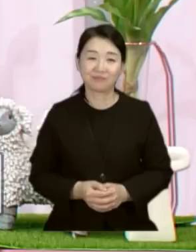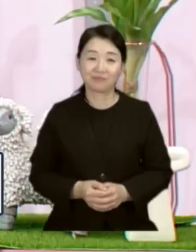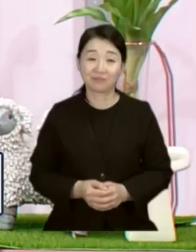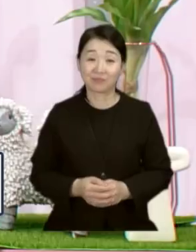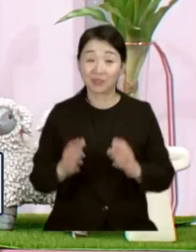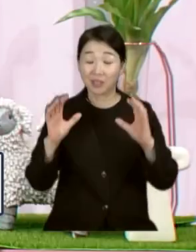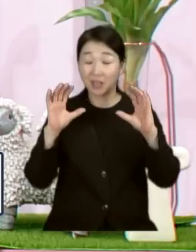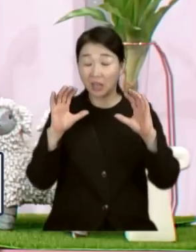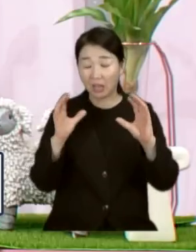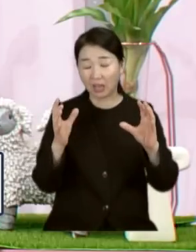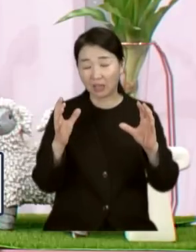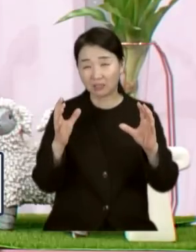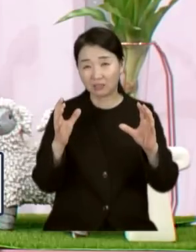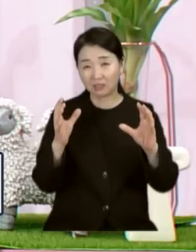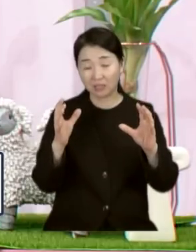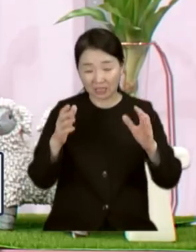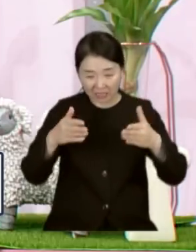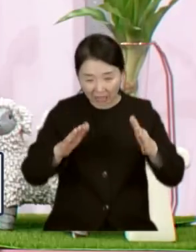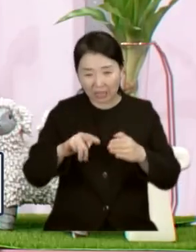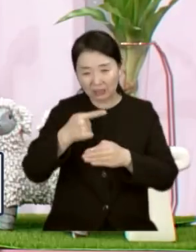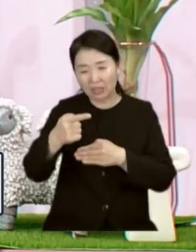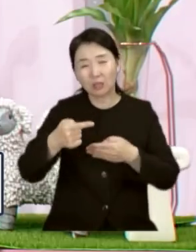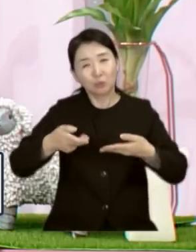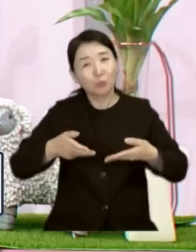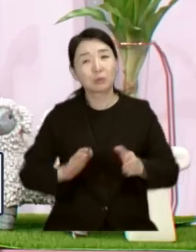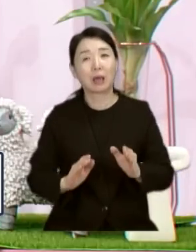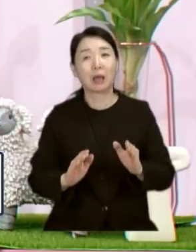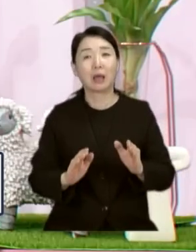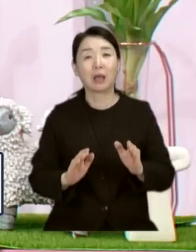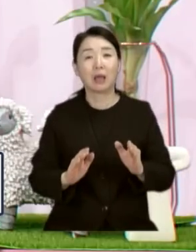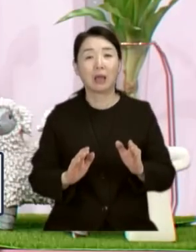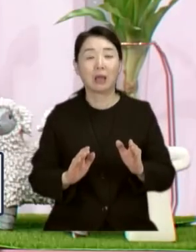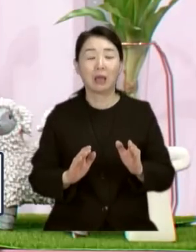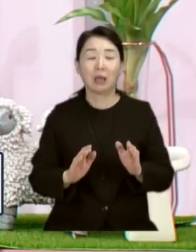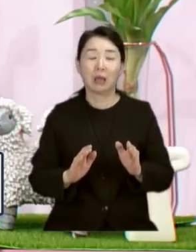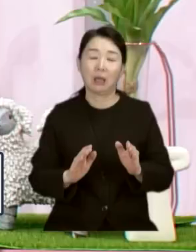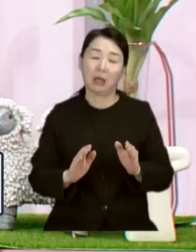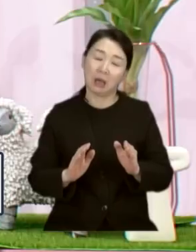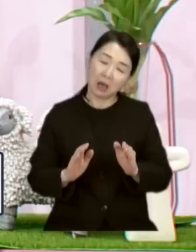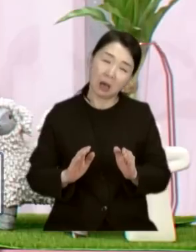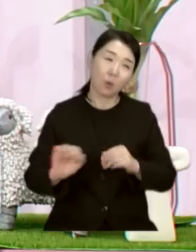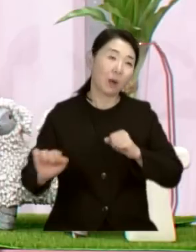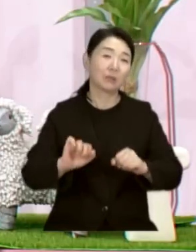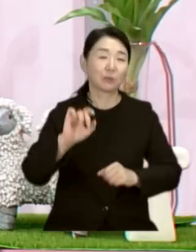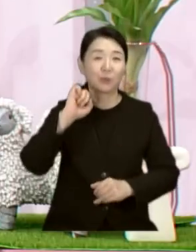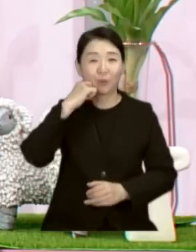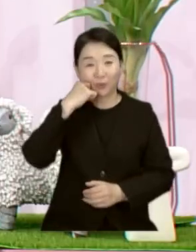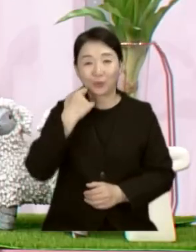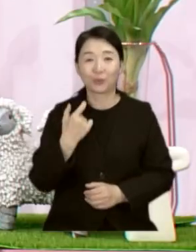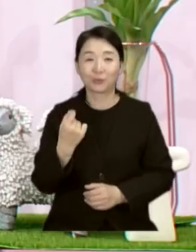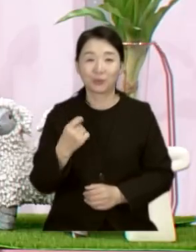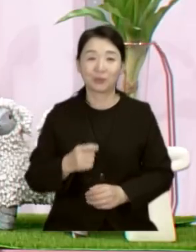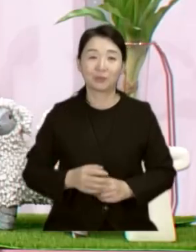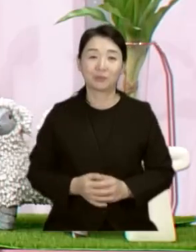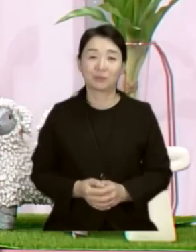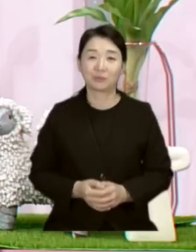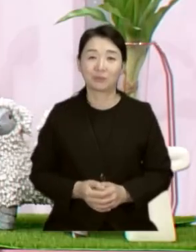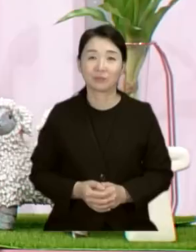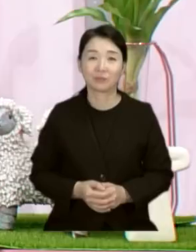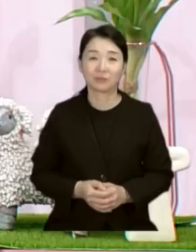첫 번째는 아이들이 연년생을 낳았기 때문에 이제 활동하기가 쉽지 않았었고